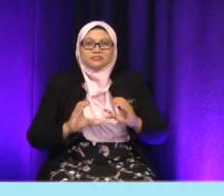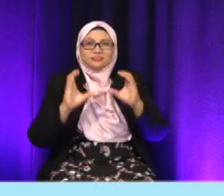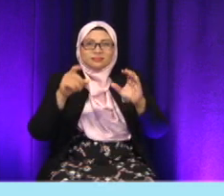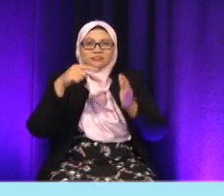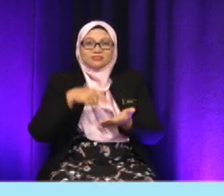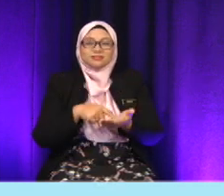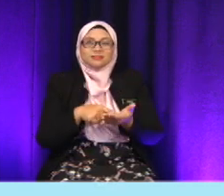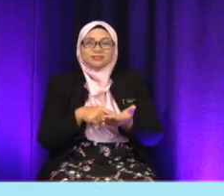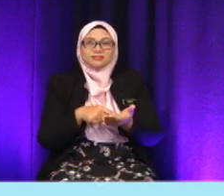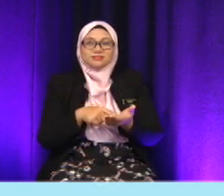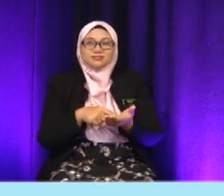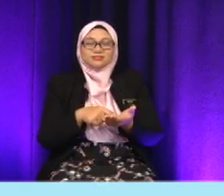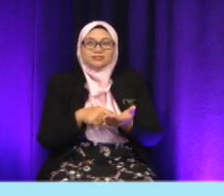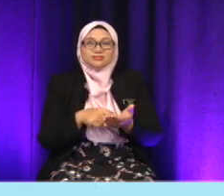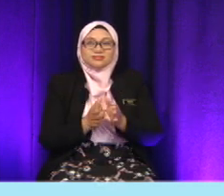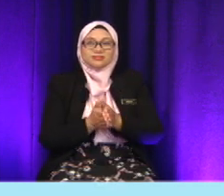berikan